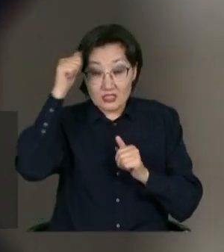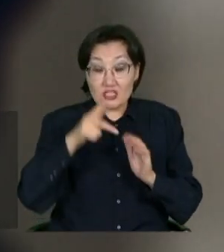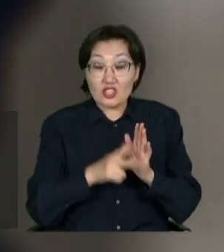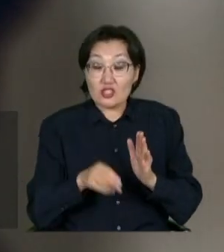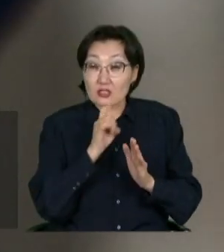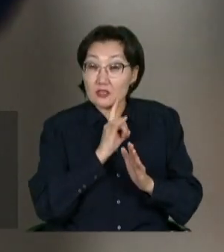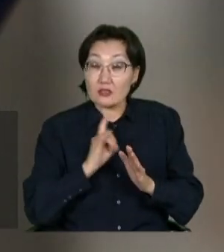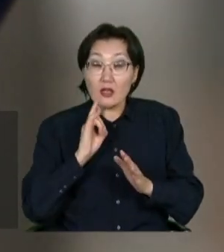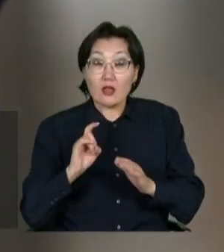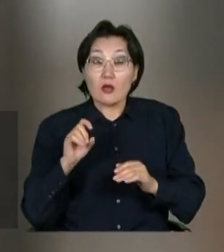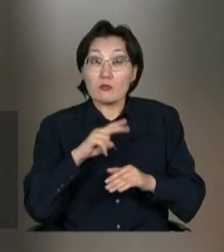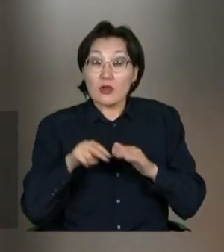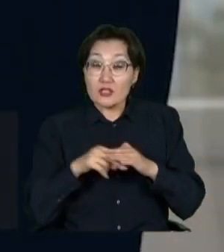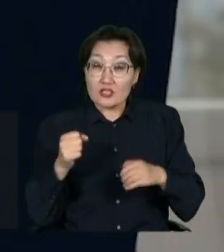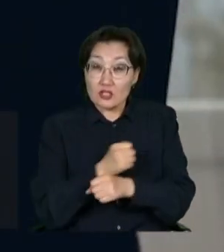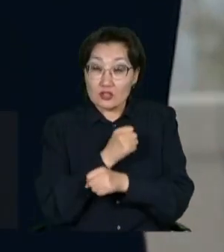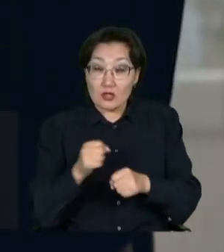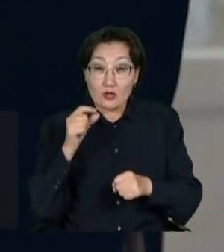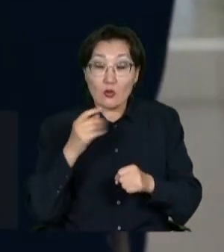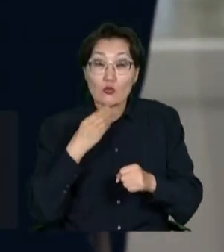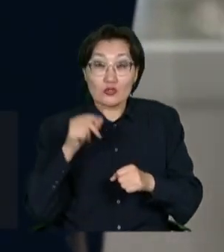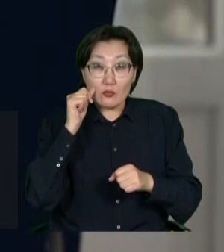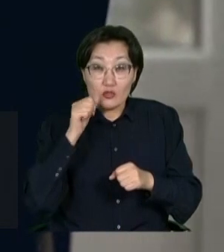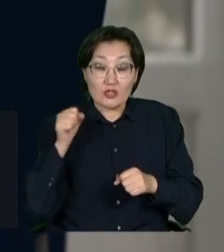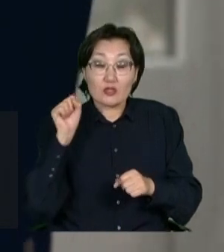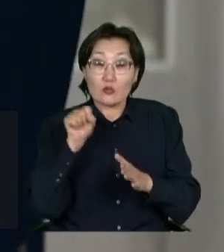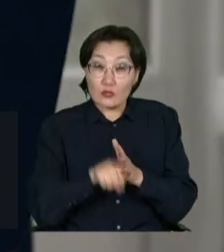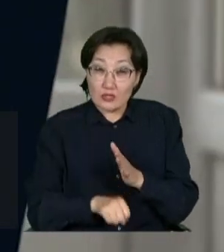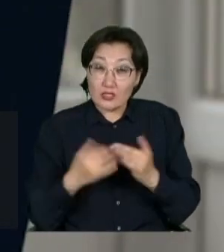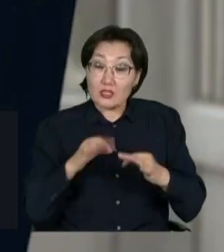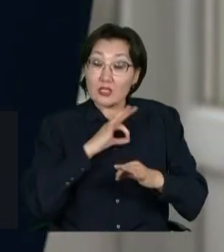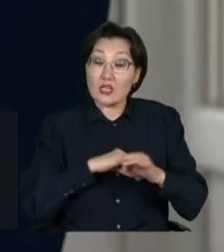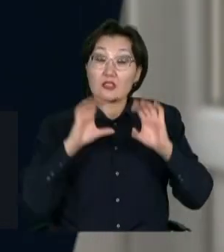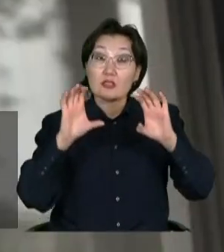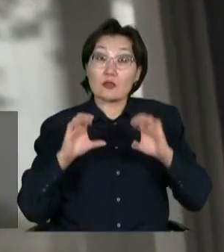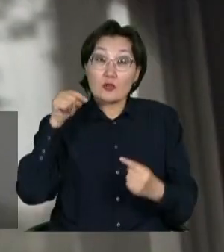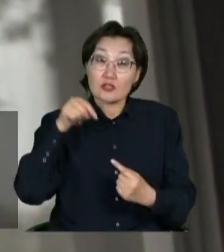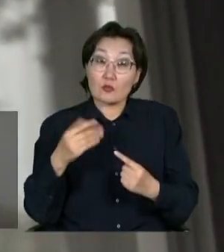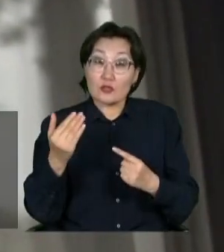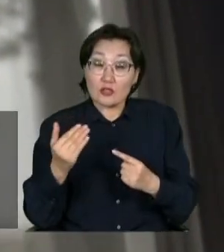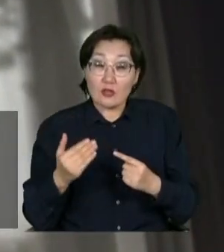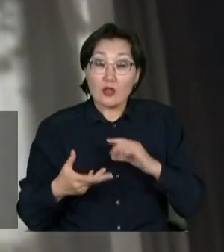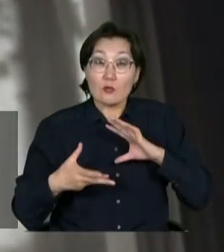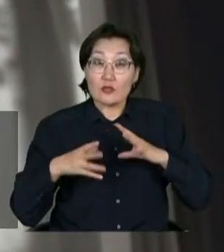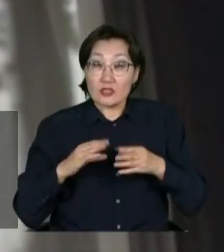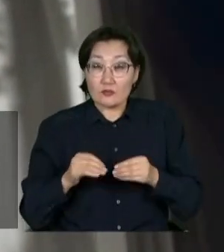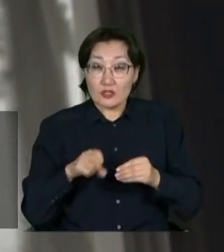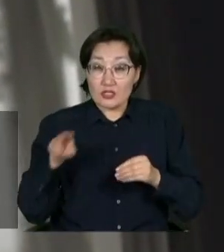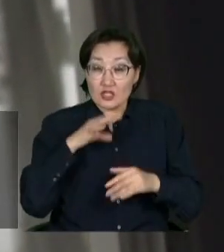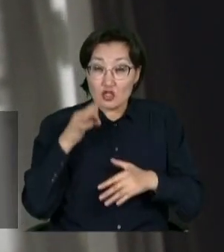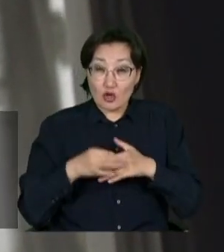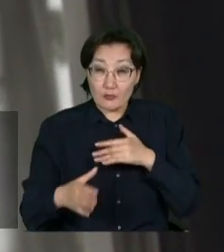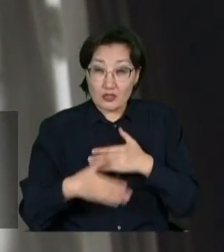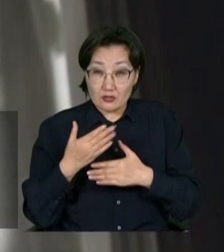әйел таяқтың астында қалып, тирандардың қолынан қаза табады. Қазіргі қолданыстағы заң бойынша олар бар болғаны әкімшілік